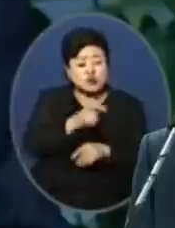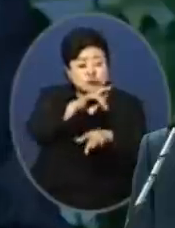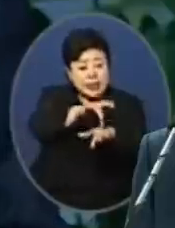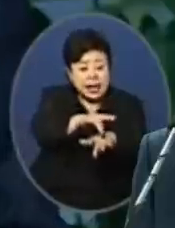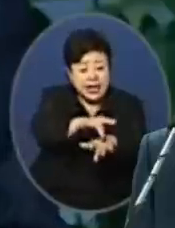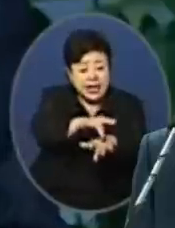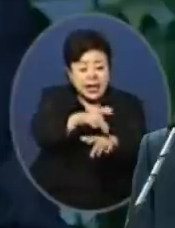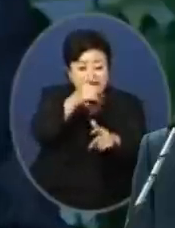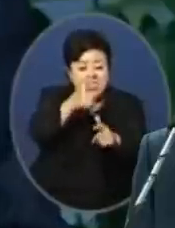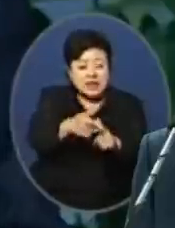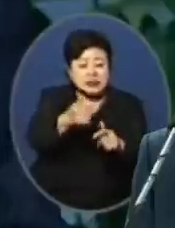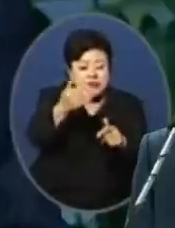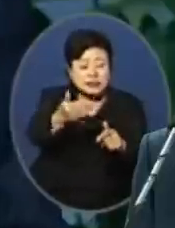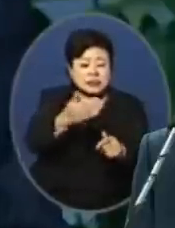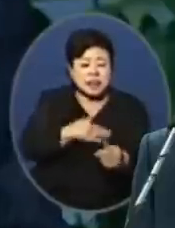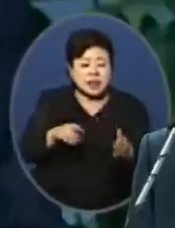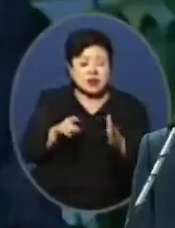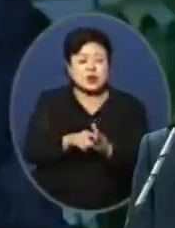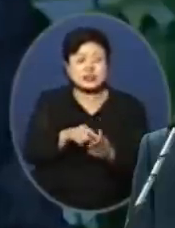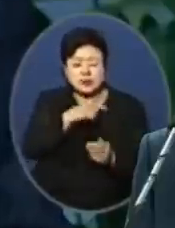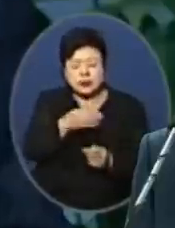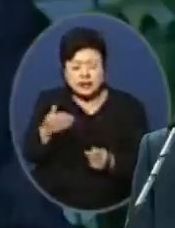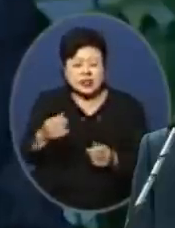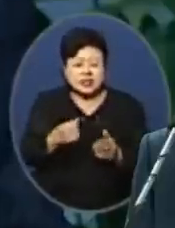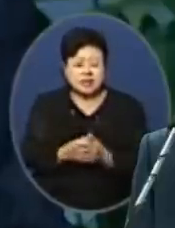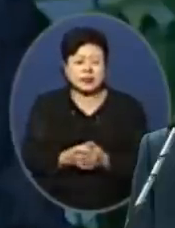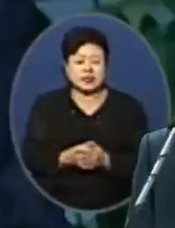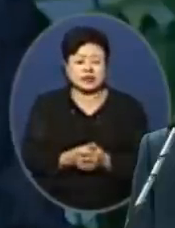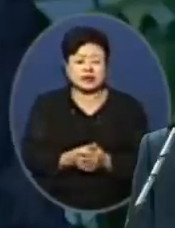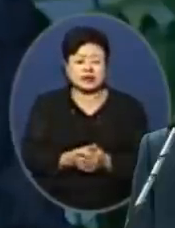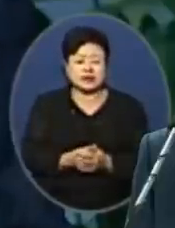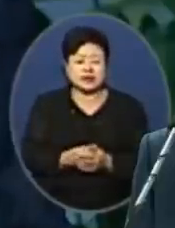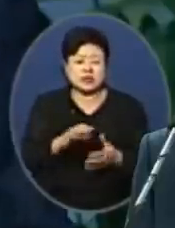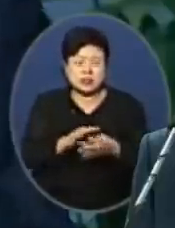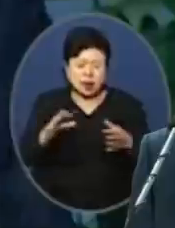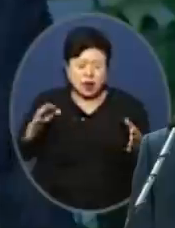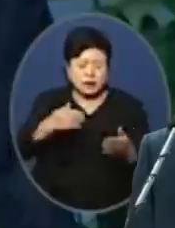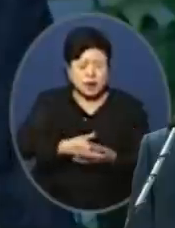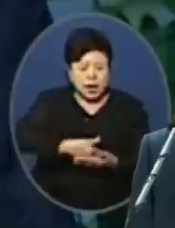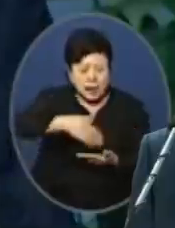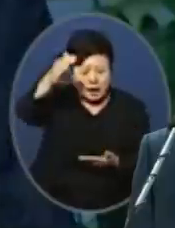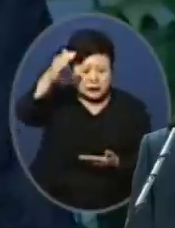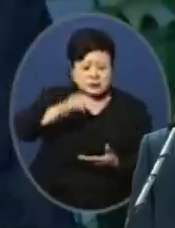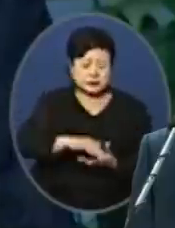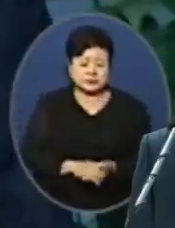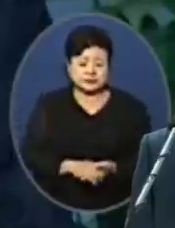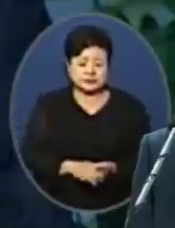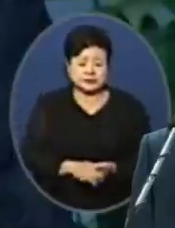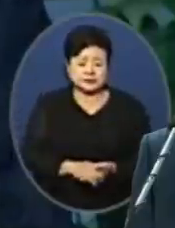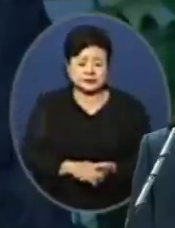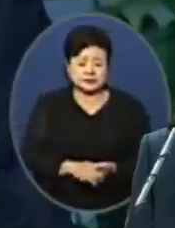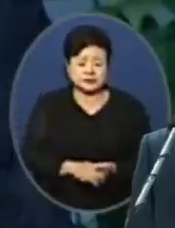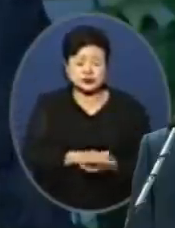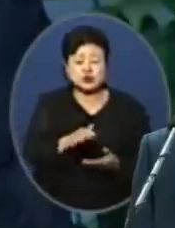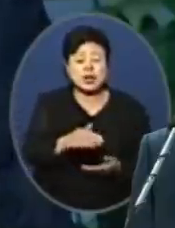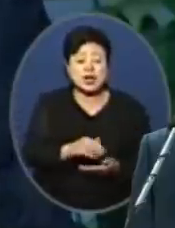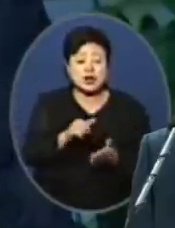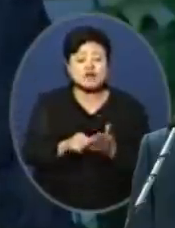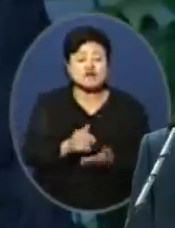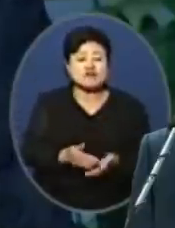마귀야, 예수께서 나를 위하여 피를 흘렸으므로 너는 나와 상관이 없다. 물러가라. 그것이 우리